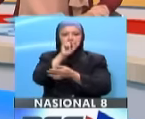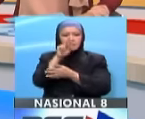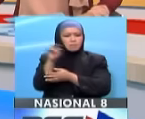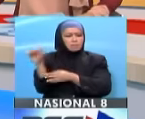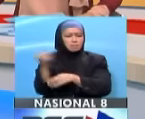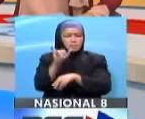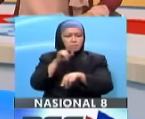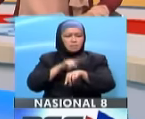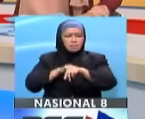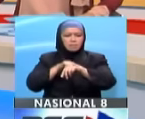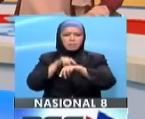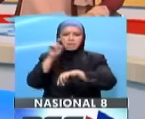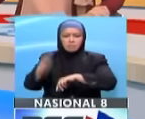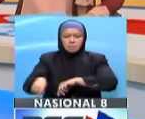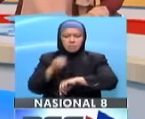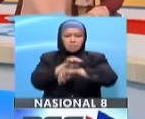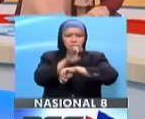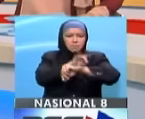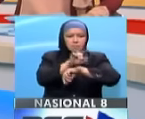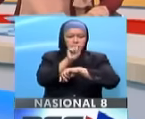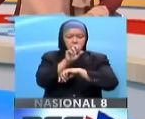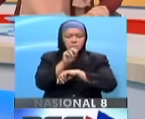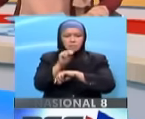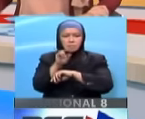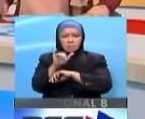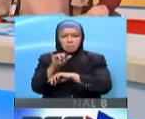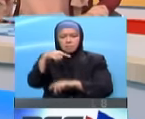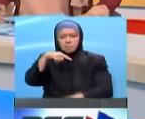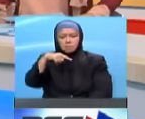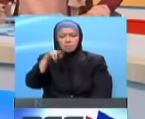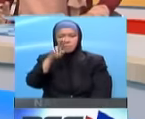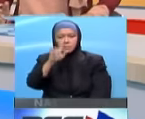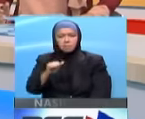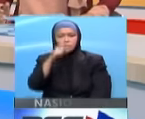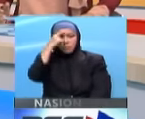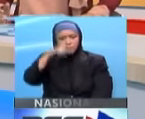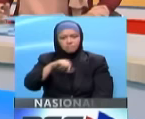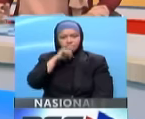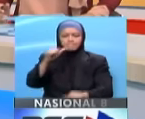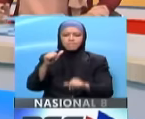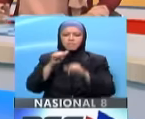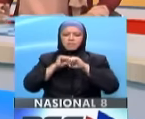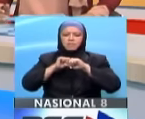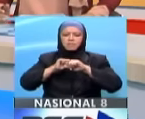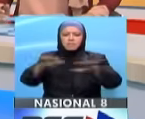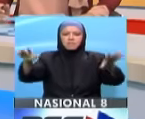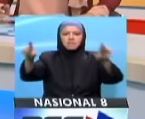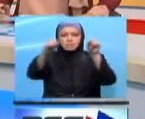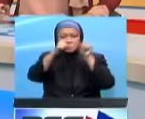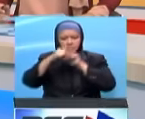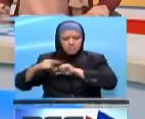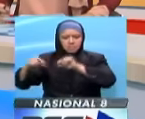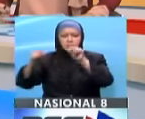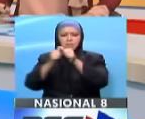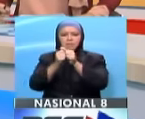masa sama perlu menasihatkan Tony Pua yang juga anggota PAC untuk tidak menyebarkan khabar angin tanpa bukti.